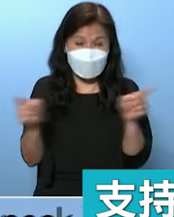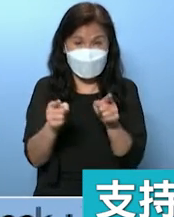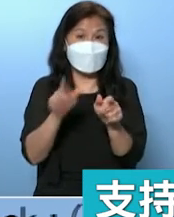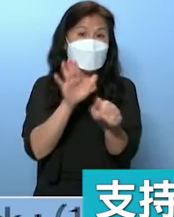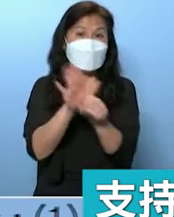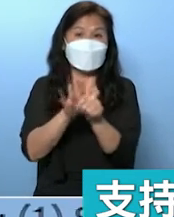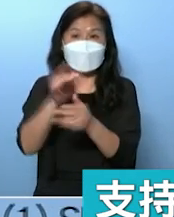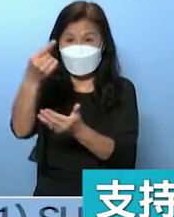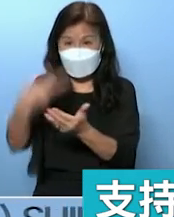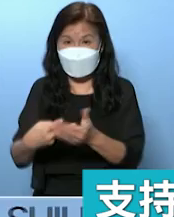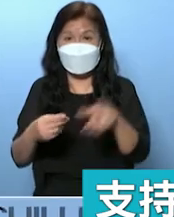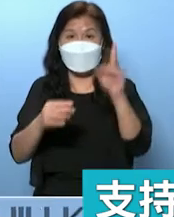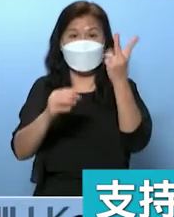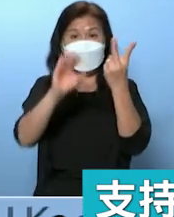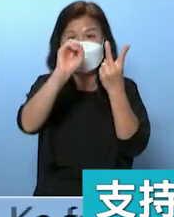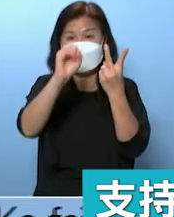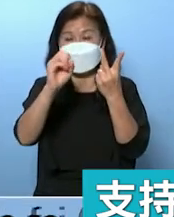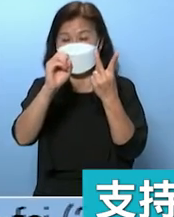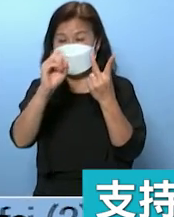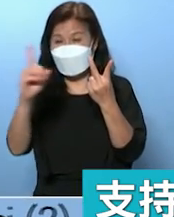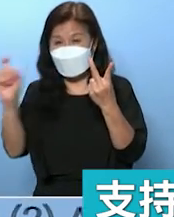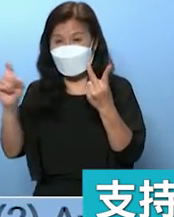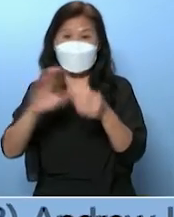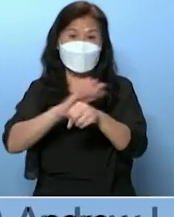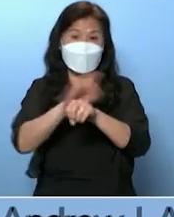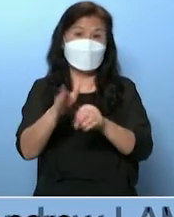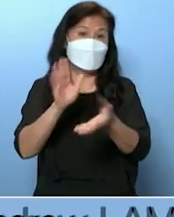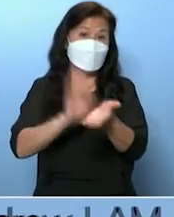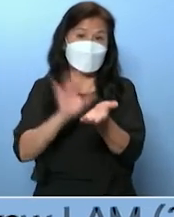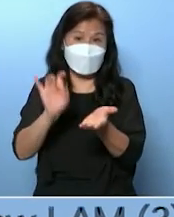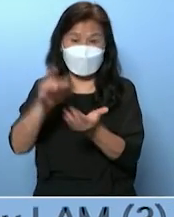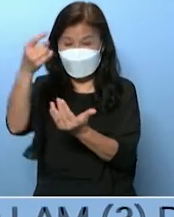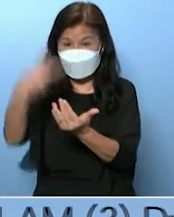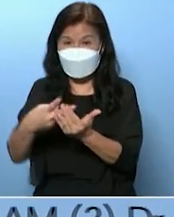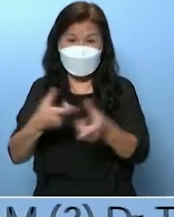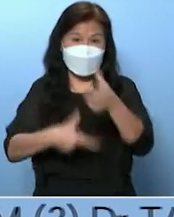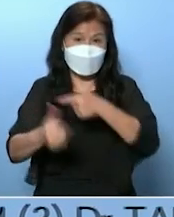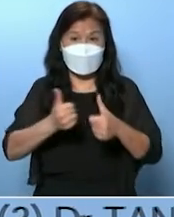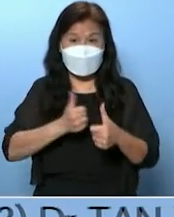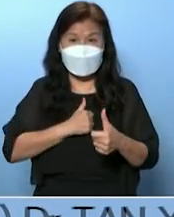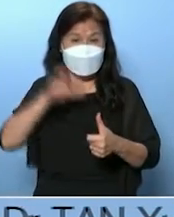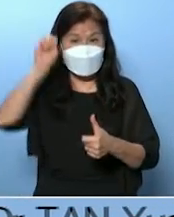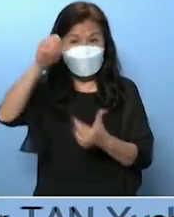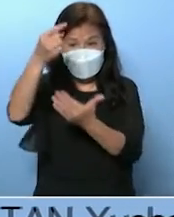施2019冠狀病毒病疫情條例草案》和財政司司長動議的修正案。